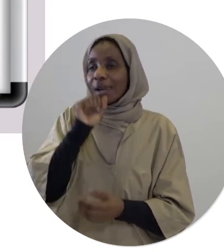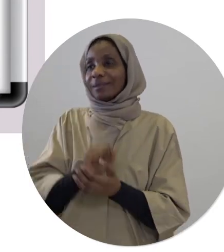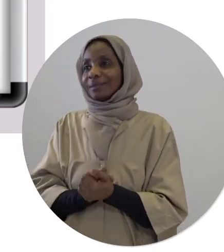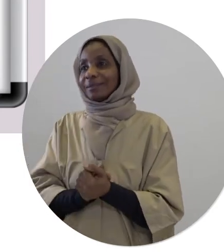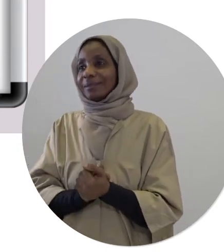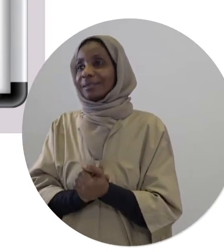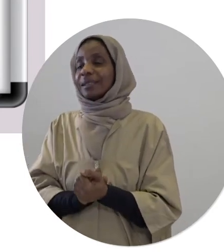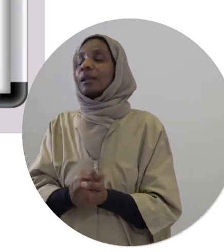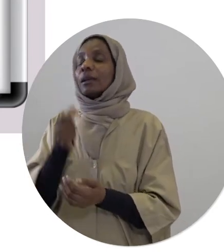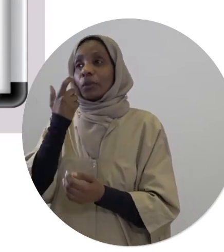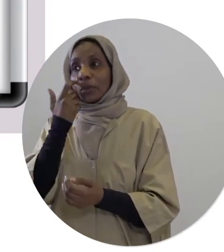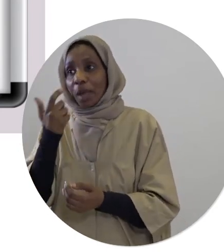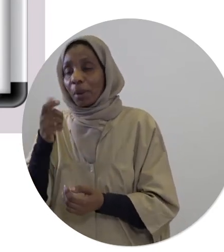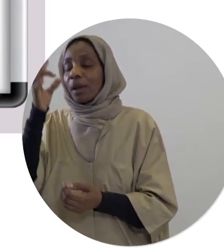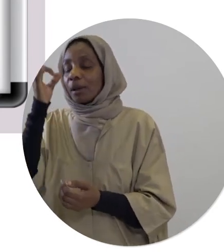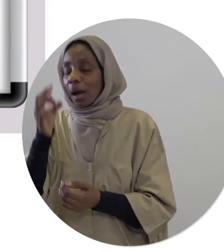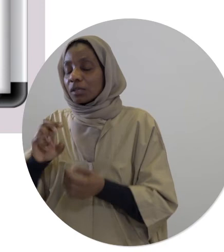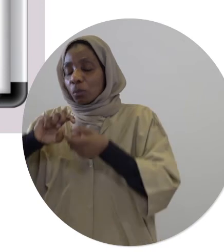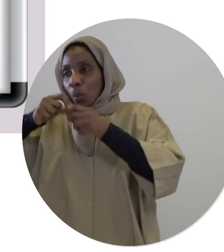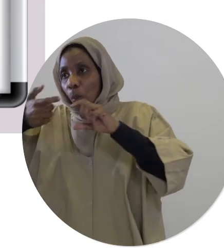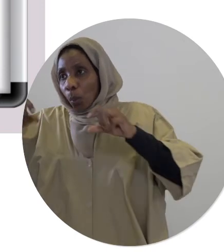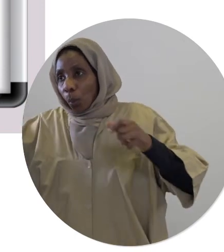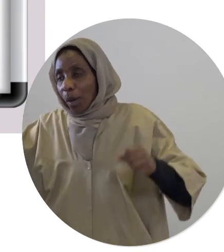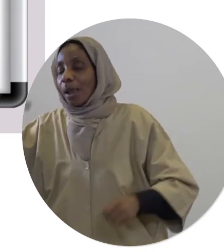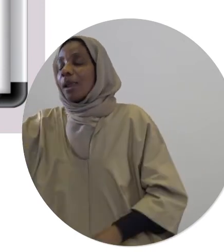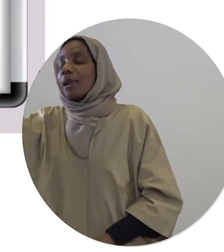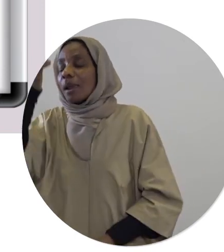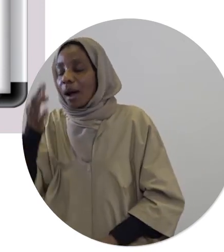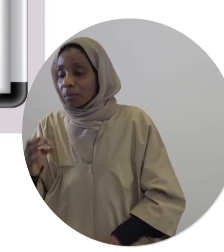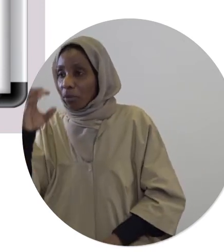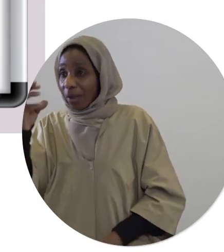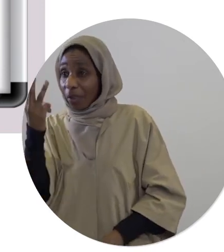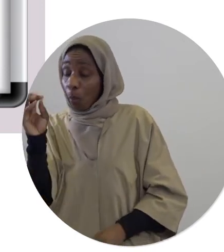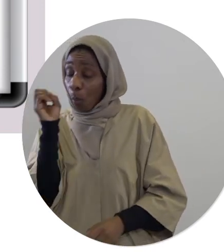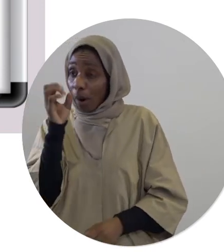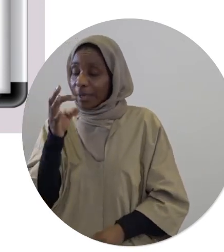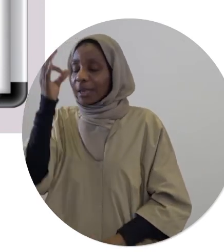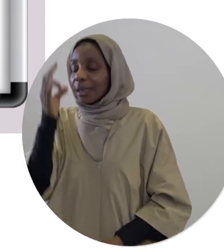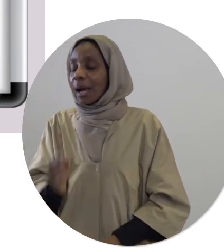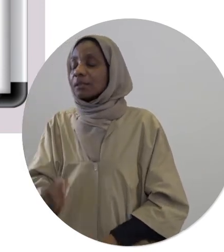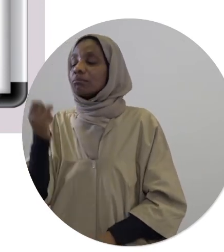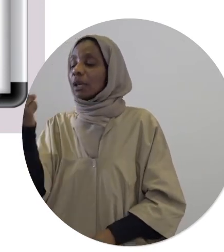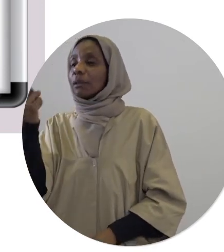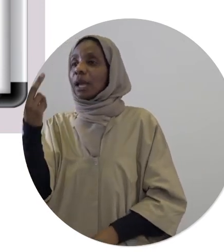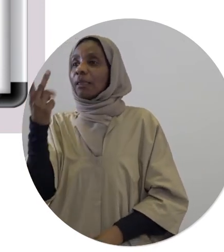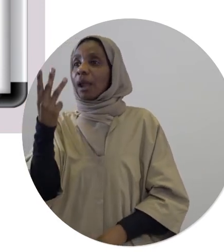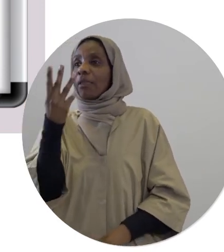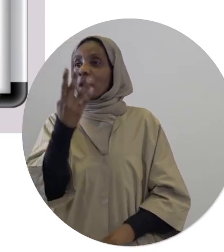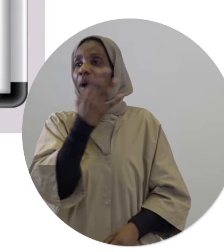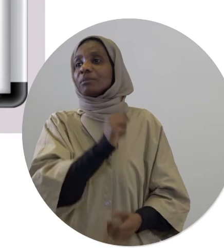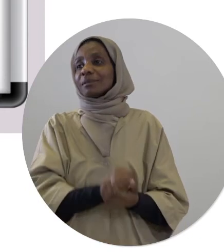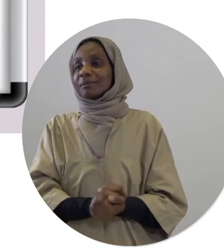مجموعة الهيدروكسيل إذا كانت سلسلتي تتكون من ثلاث ذرات كربون وأكثر. إذن الاسم